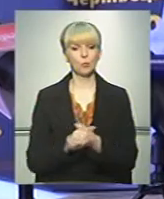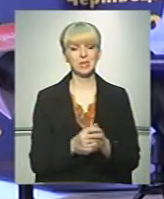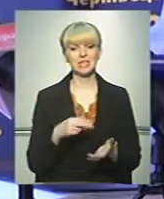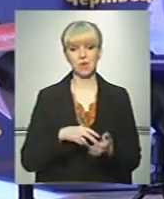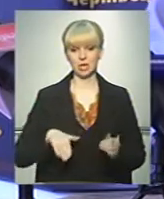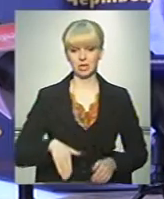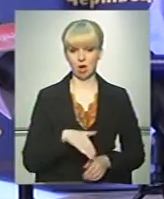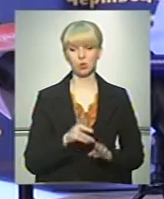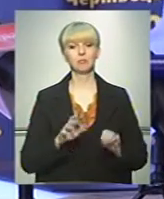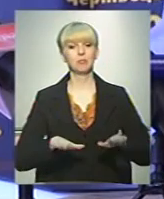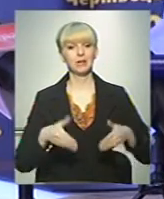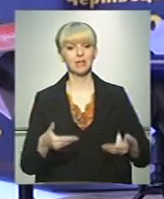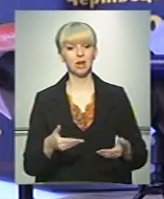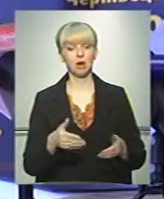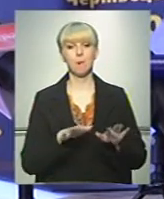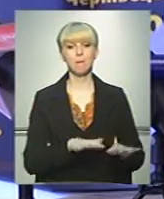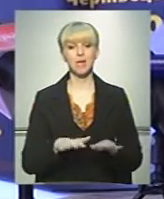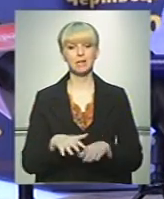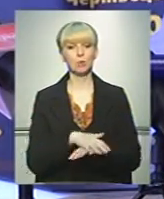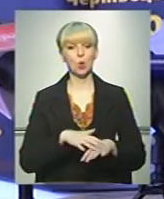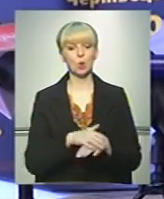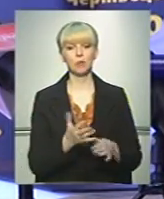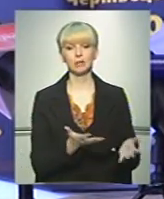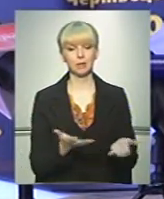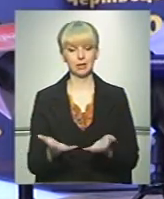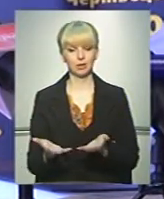на ноги тут і пропонувати щось місцевим громадам, якісь